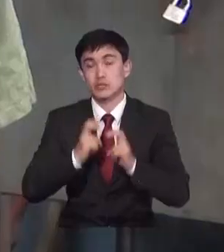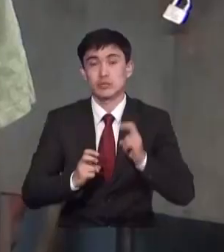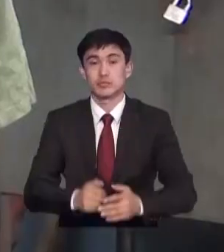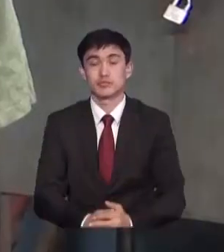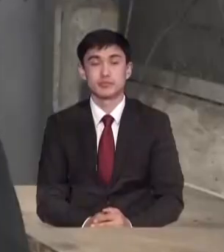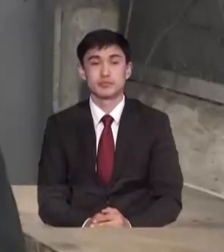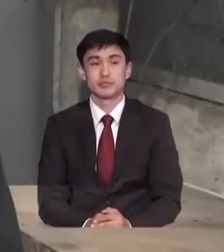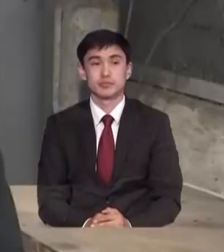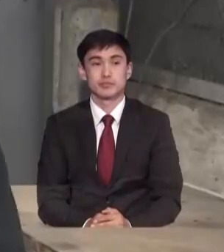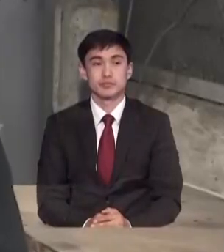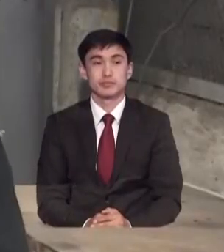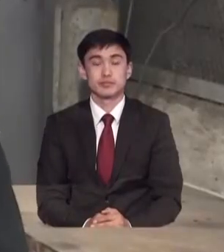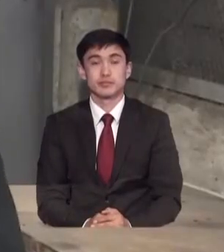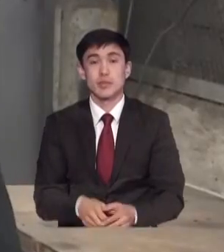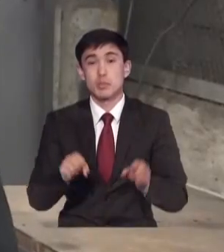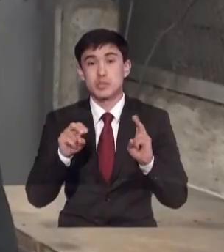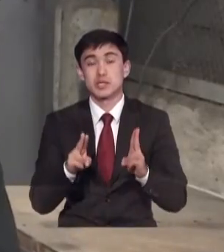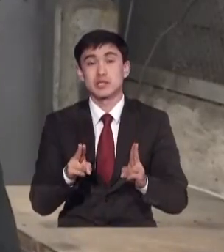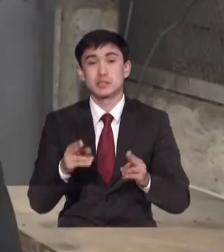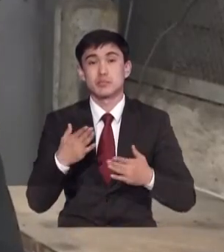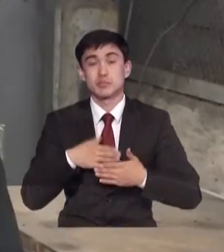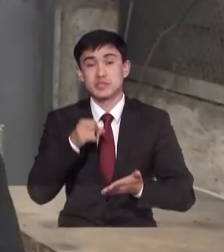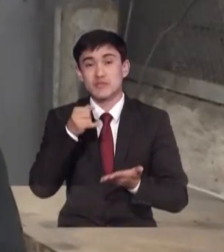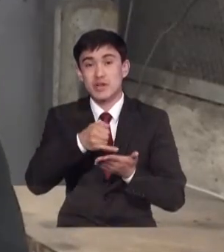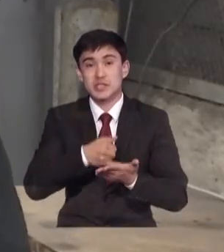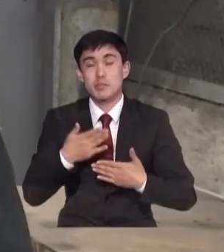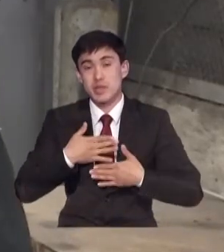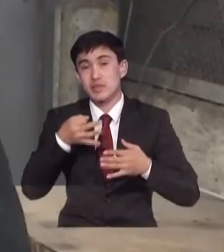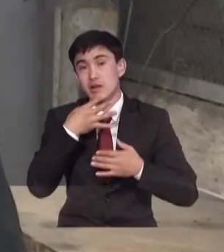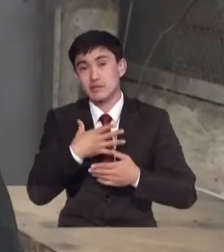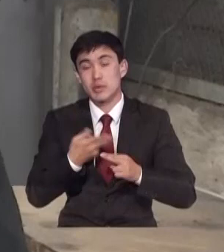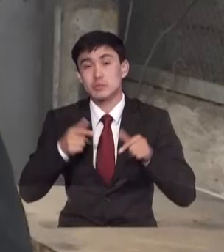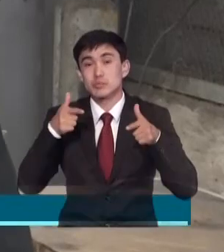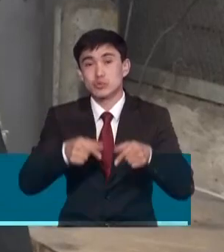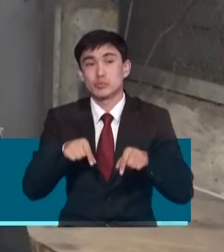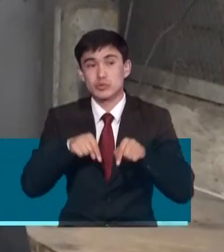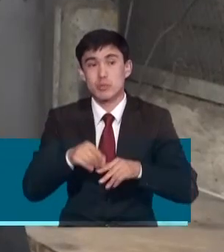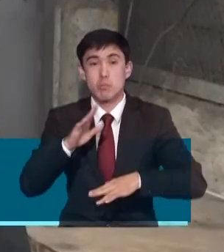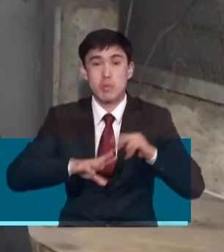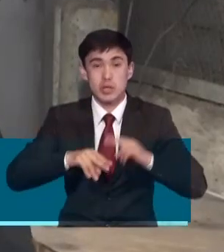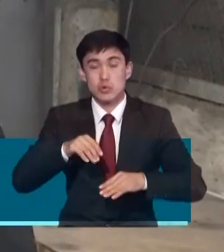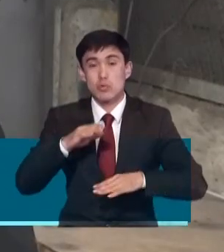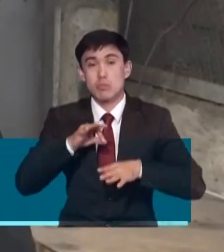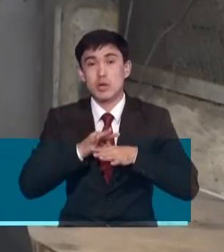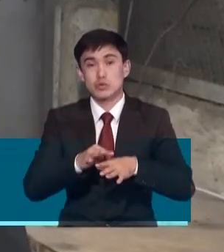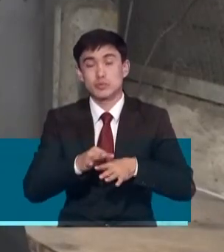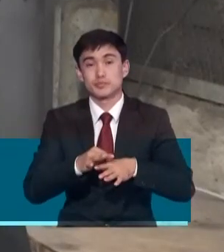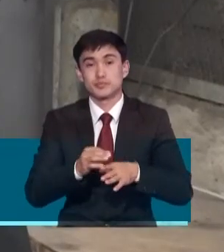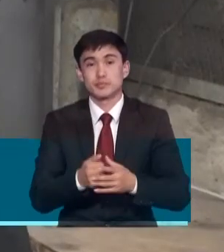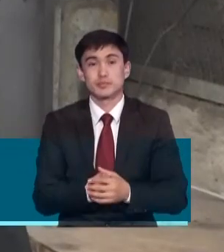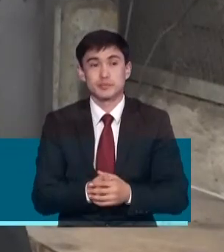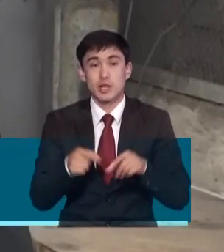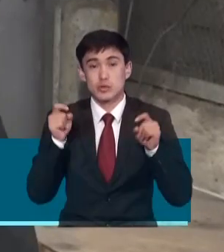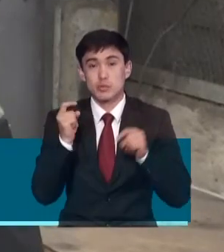предприятие. Специальность сварщика мне нравится, поэтому я сюда поступил, здесь эту практику прохожу.